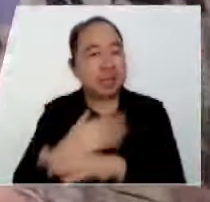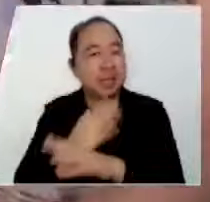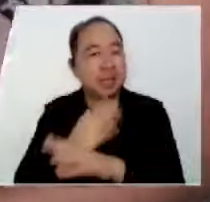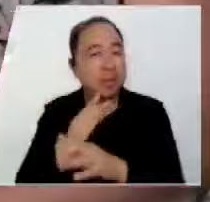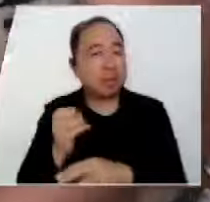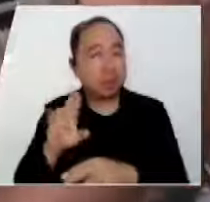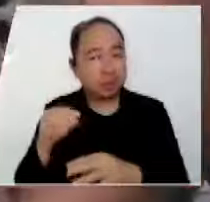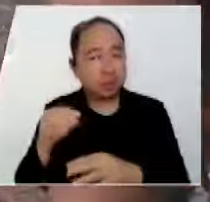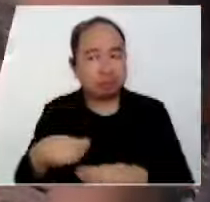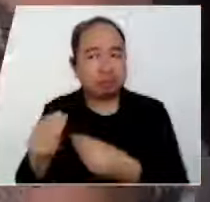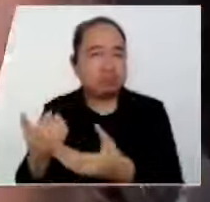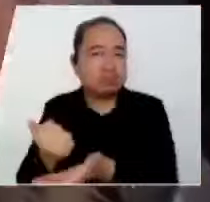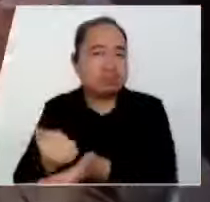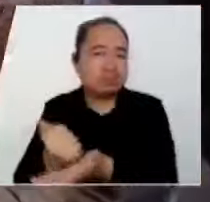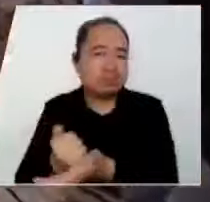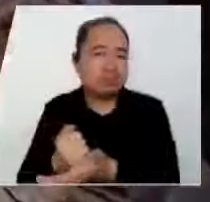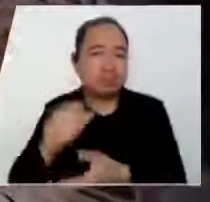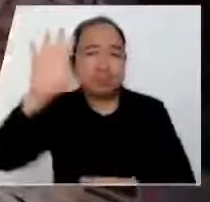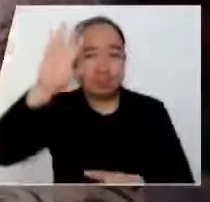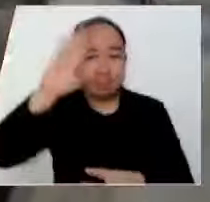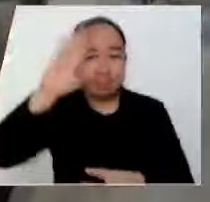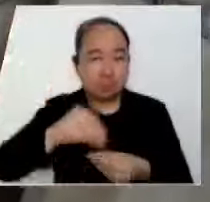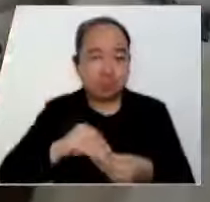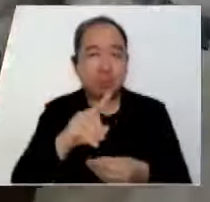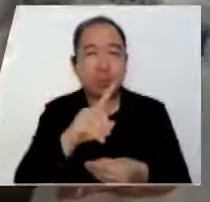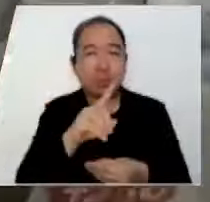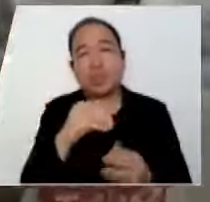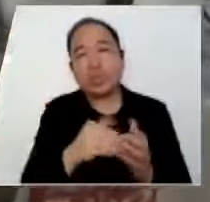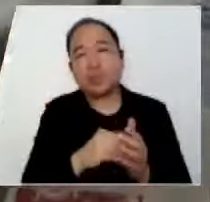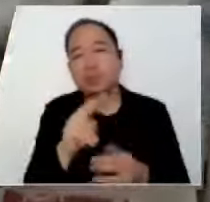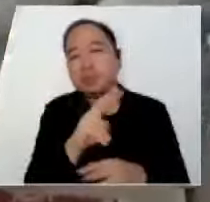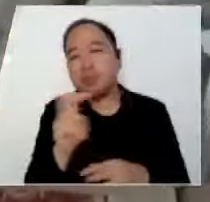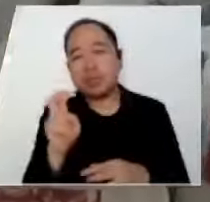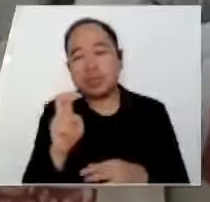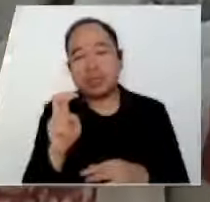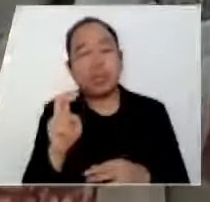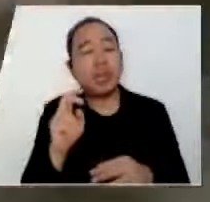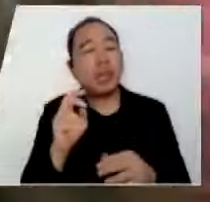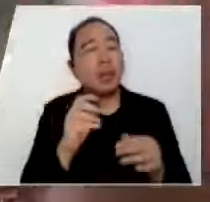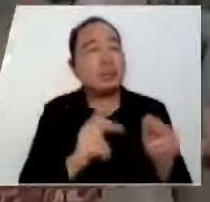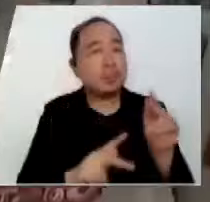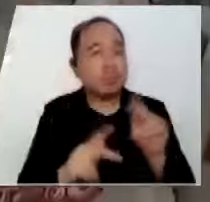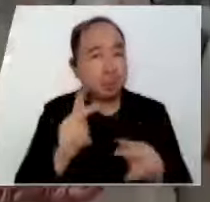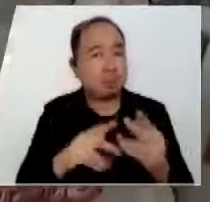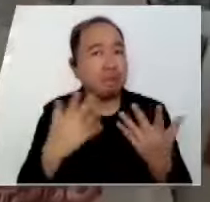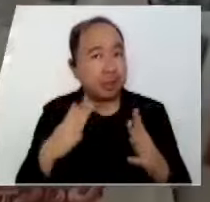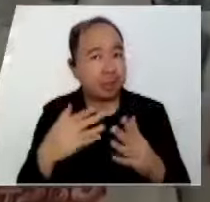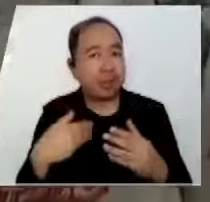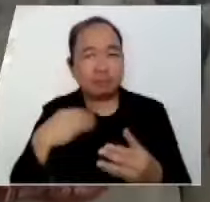Sa kabuuan, 1,200 na individual ang atin nabigyan ng food packs.